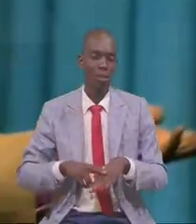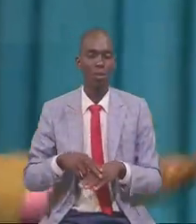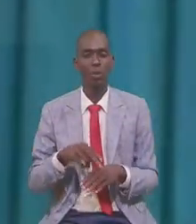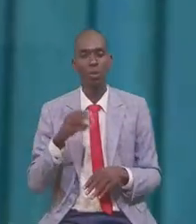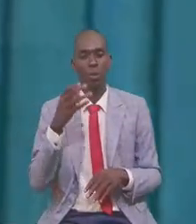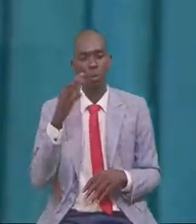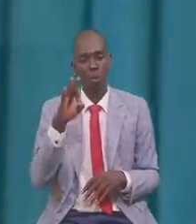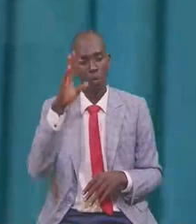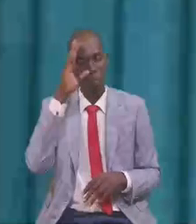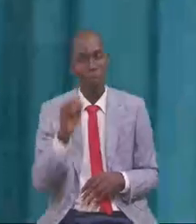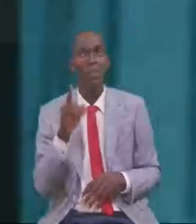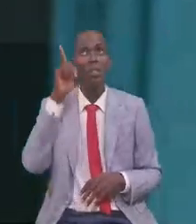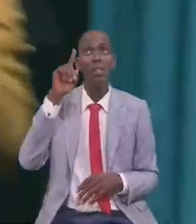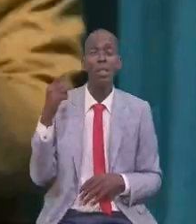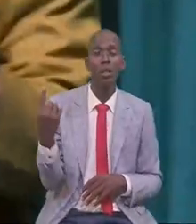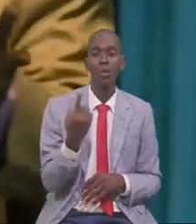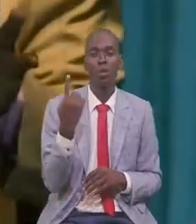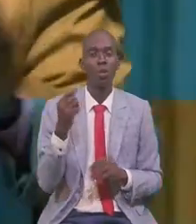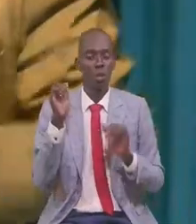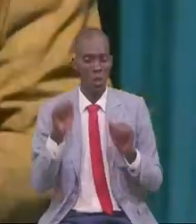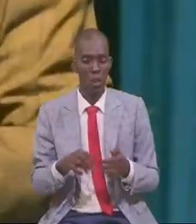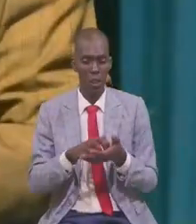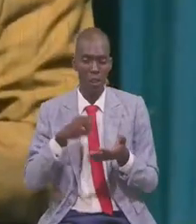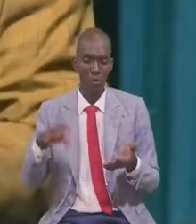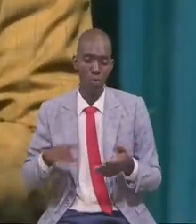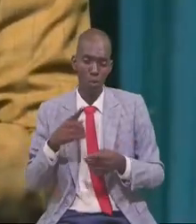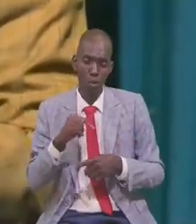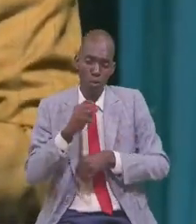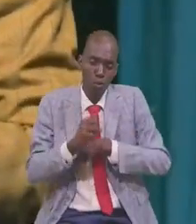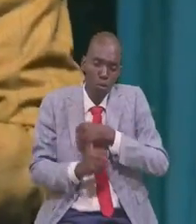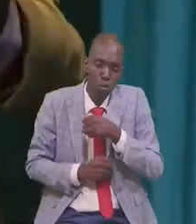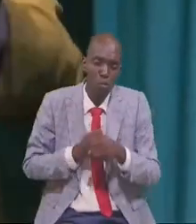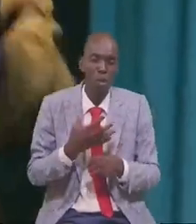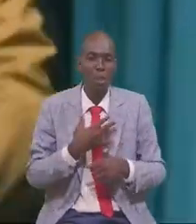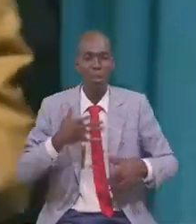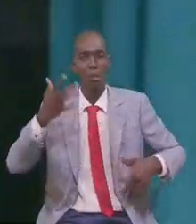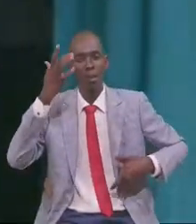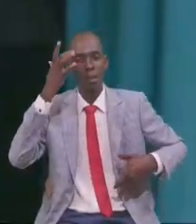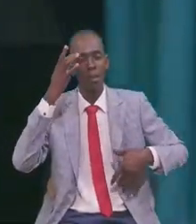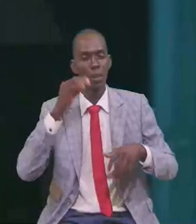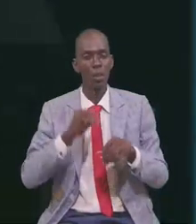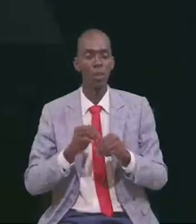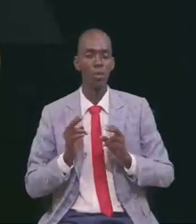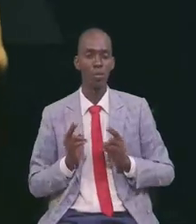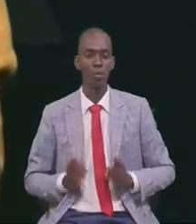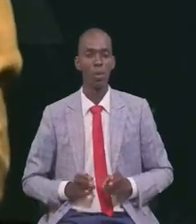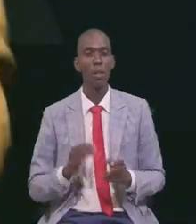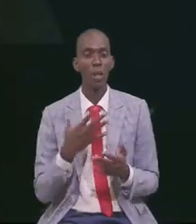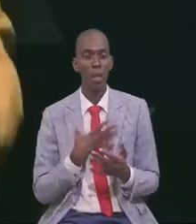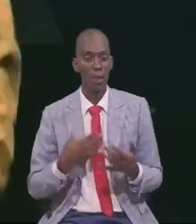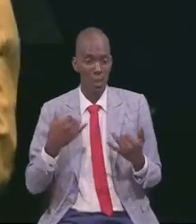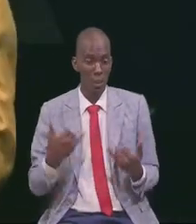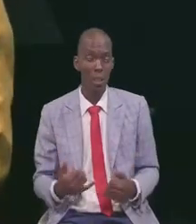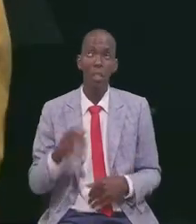aussi qui peut ôter les souffrances et la maladie en l'homme. Ainsi donc maintenant, il va démontrer